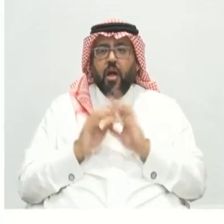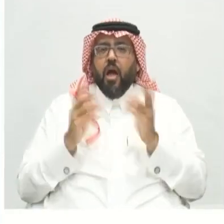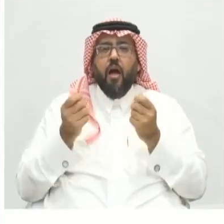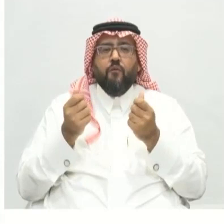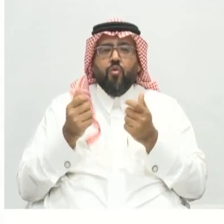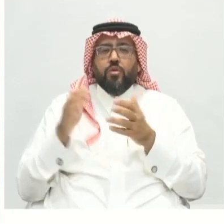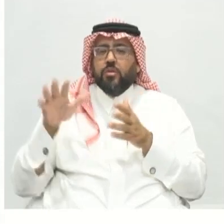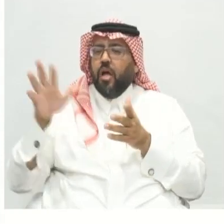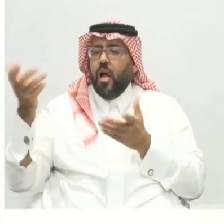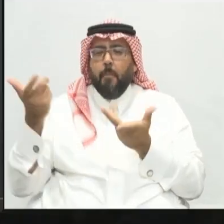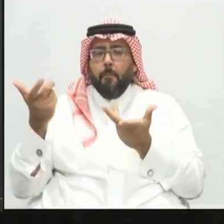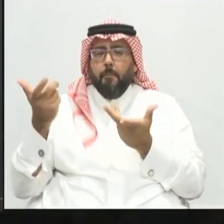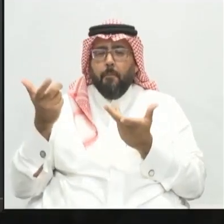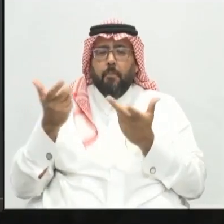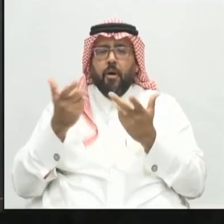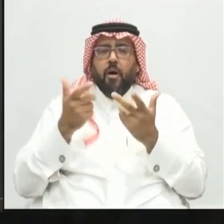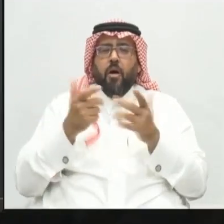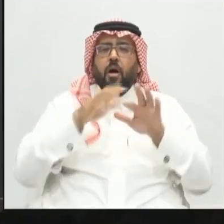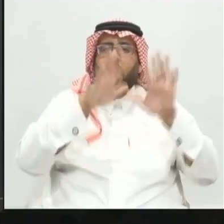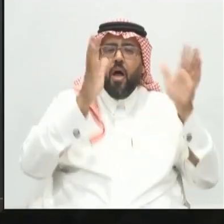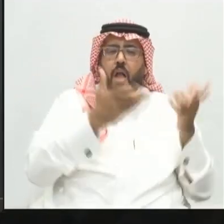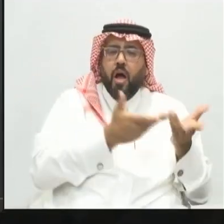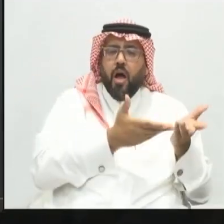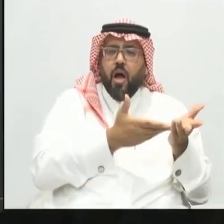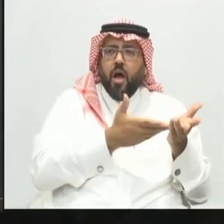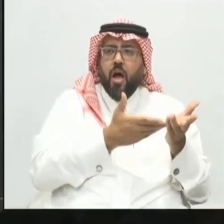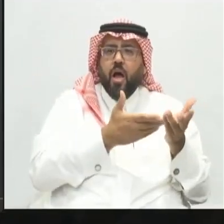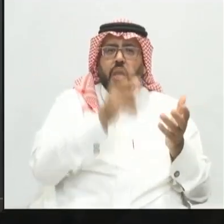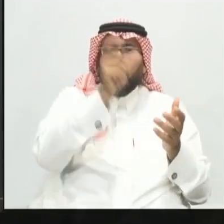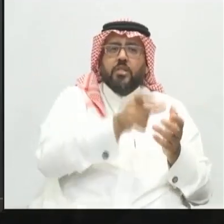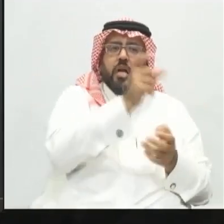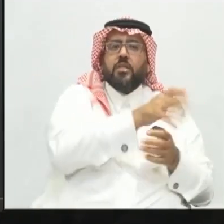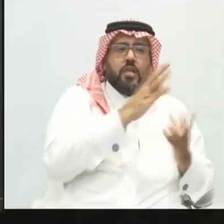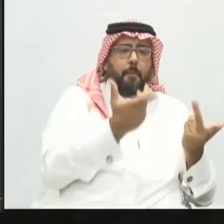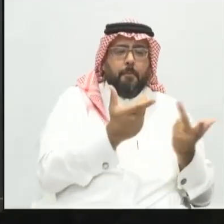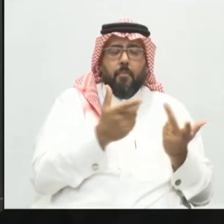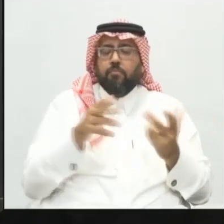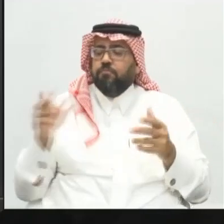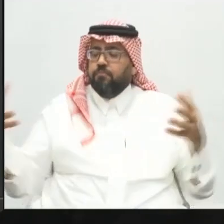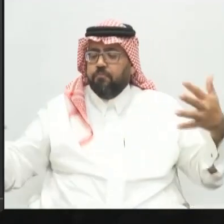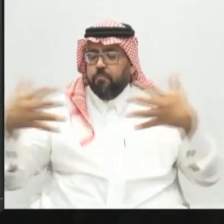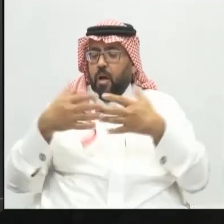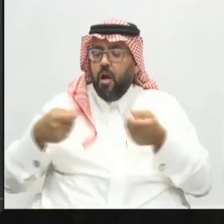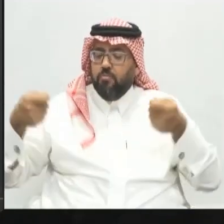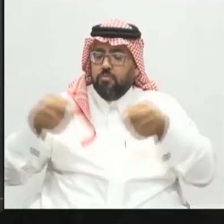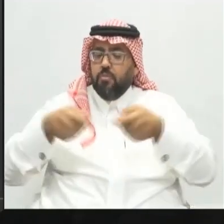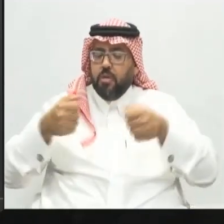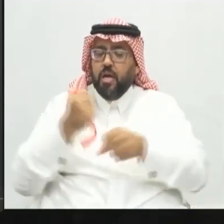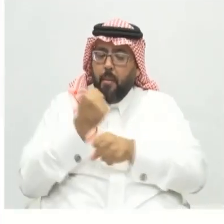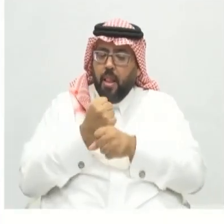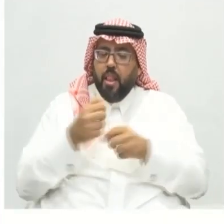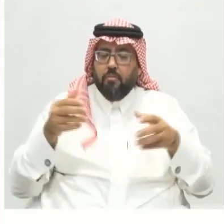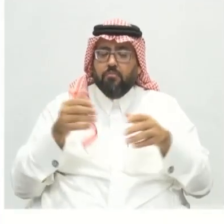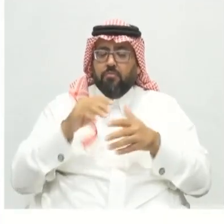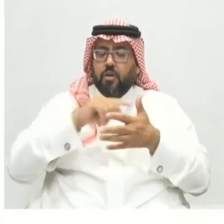من الموارد الماديه كم نحتاج من الموارد البشريه وغير ذلك بما